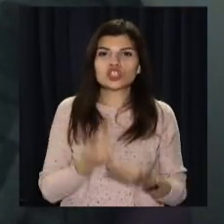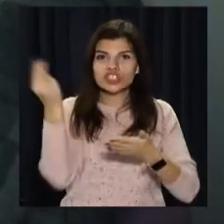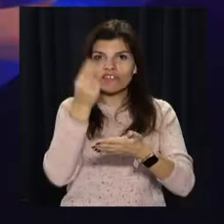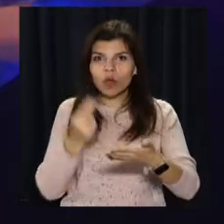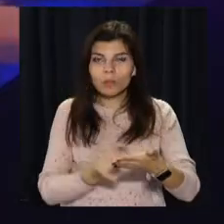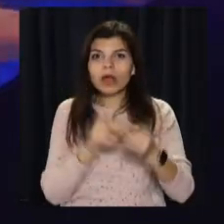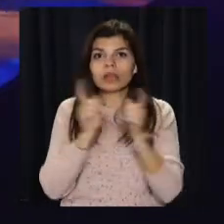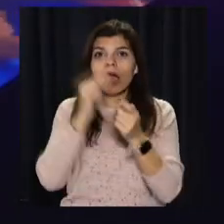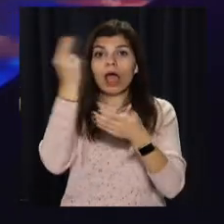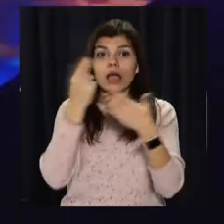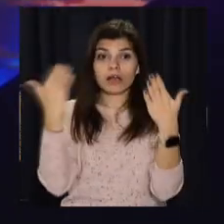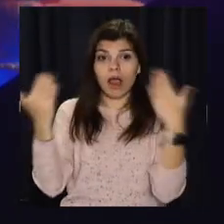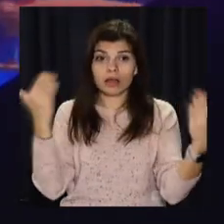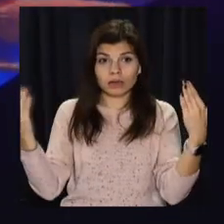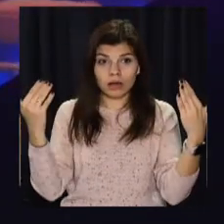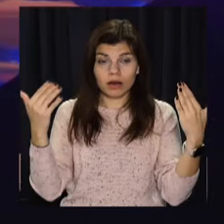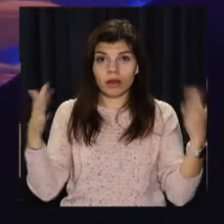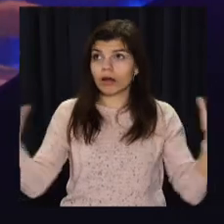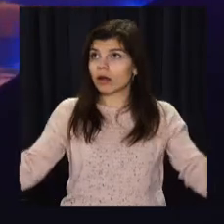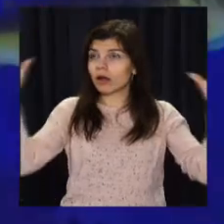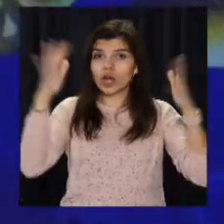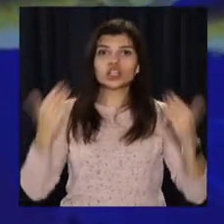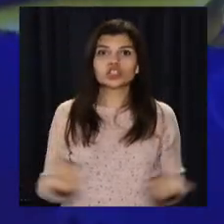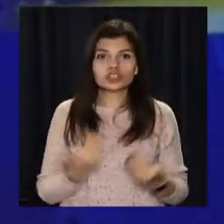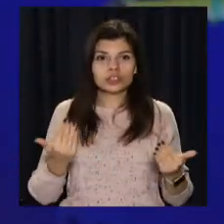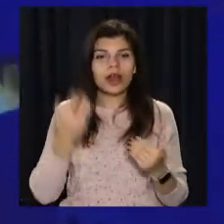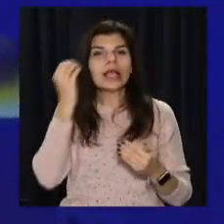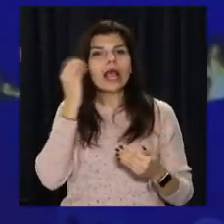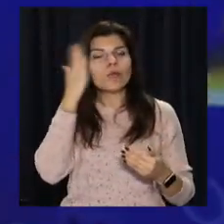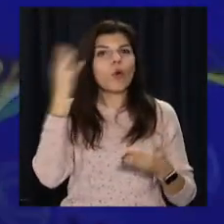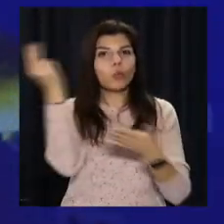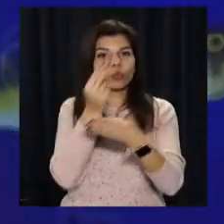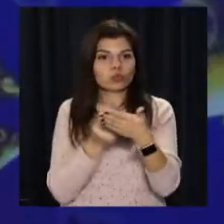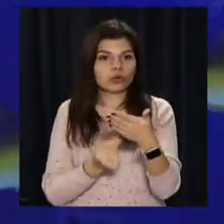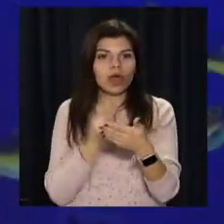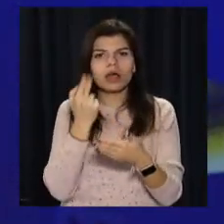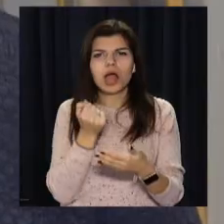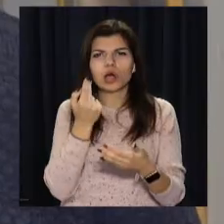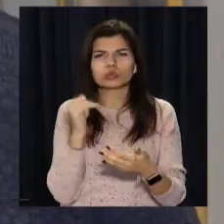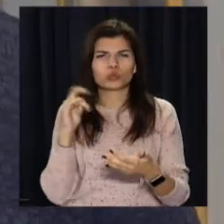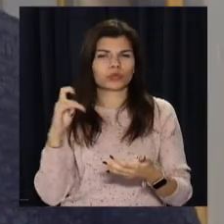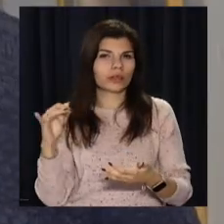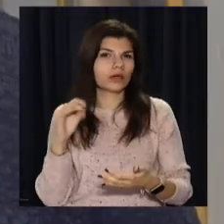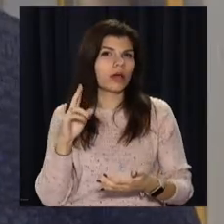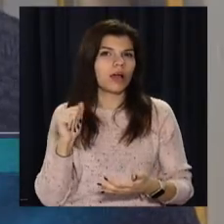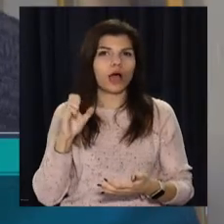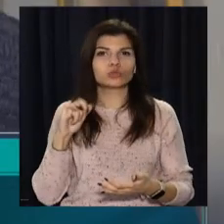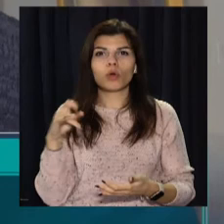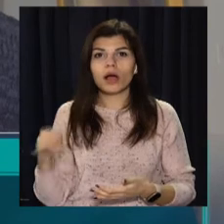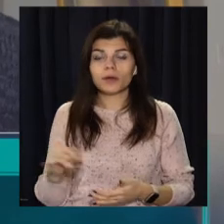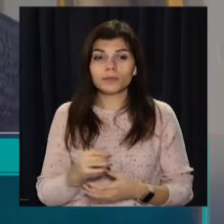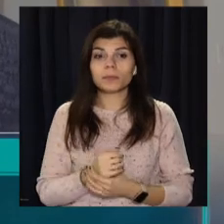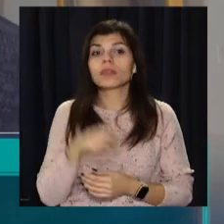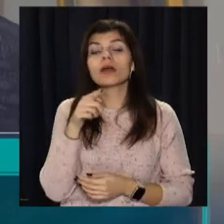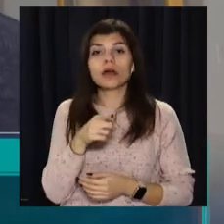презентують картини. На мультимедійній стіні ожила творчість японського художника Кацусика Хокусай. Сам відеоарт робиться